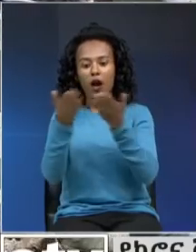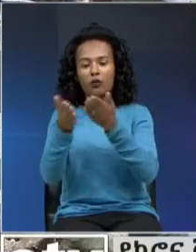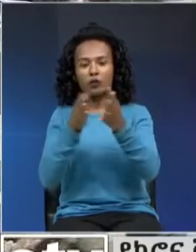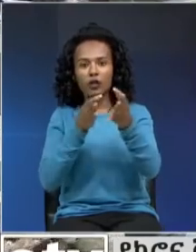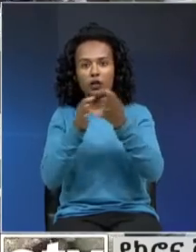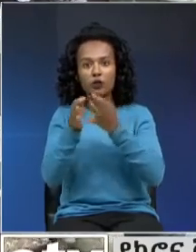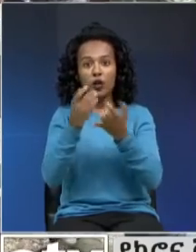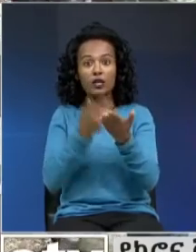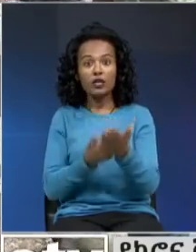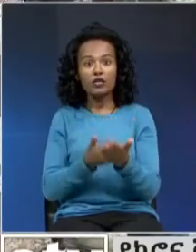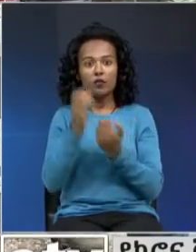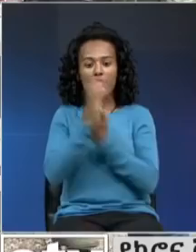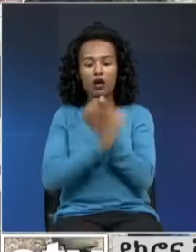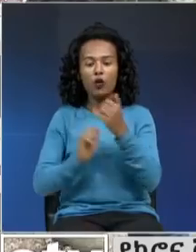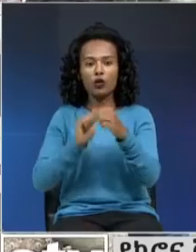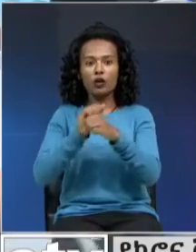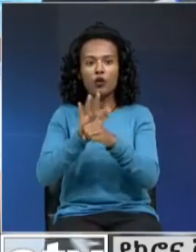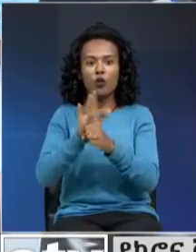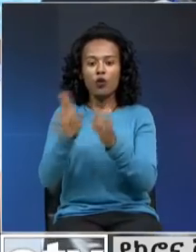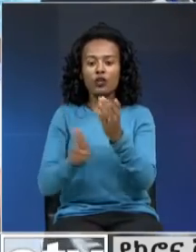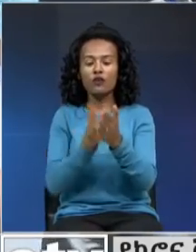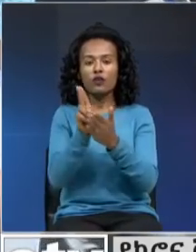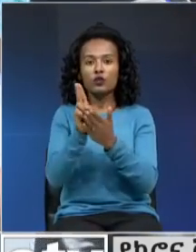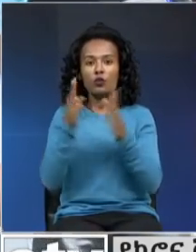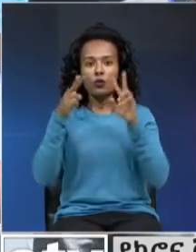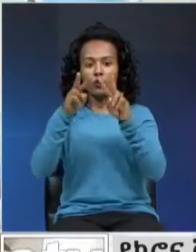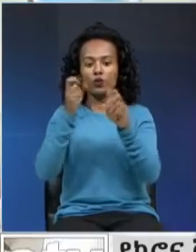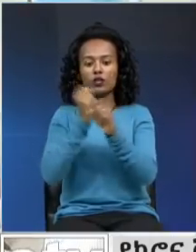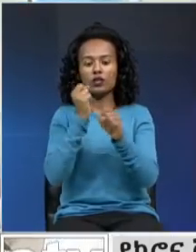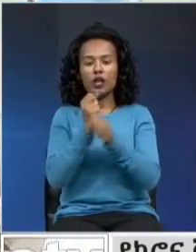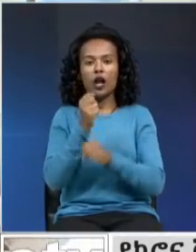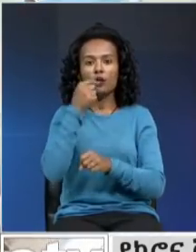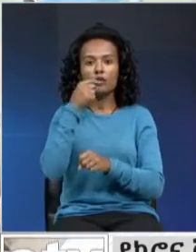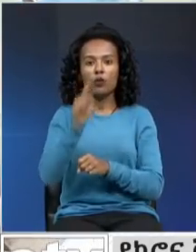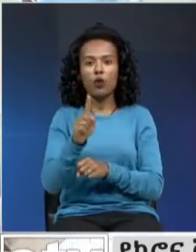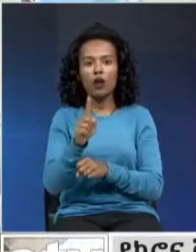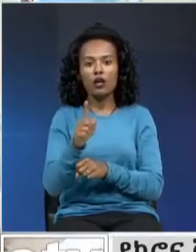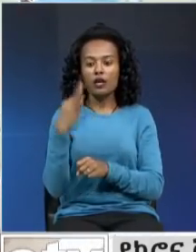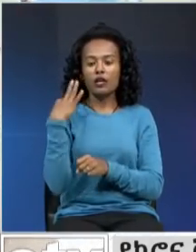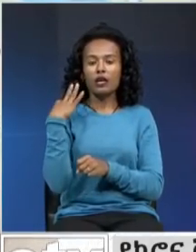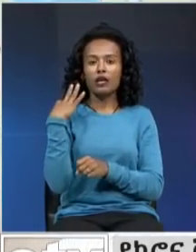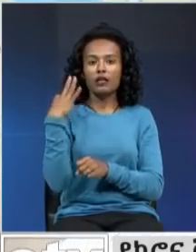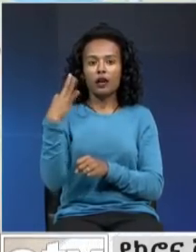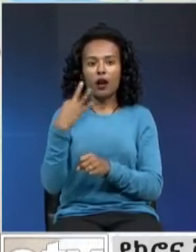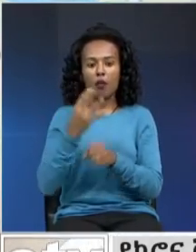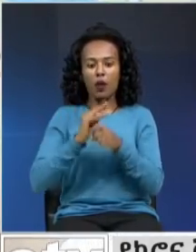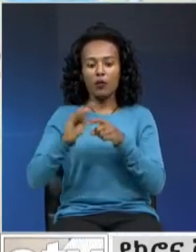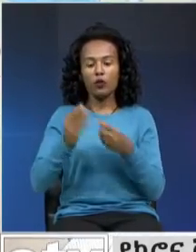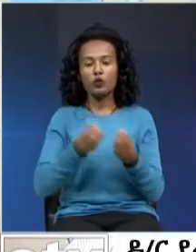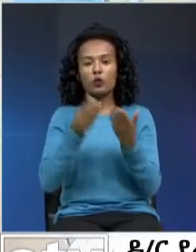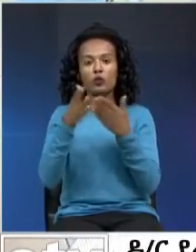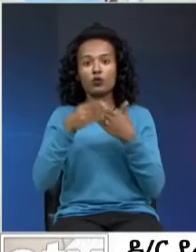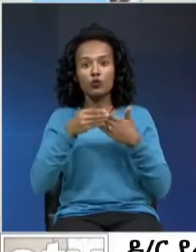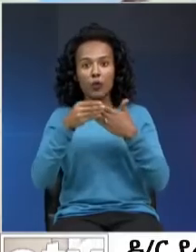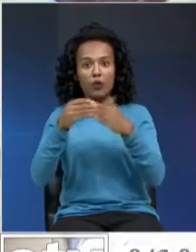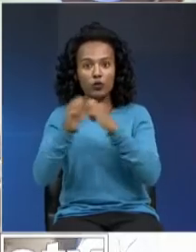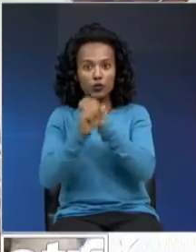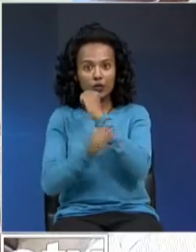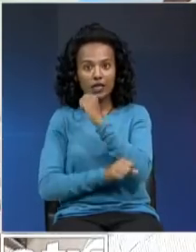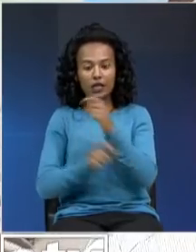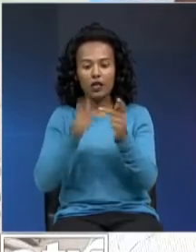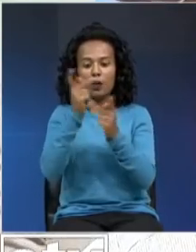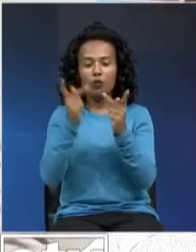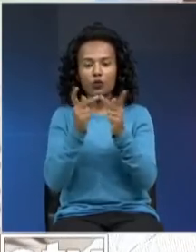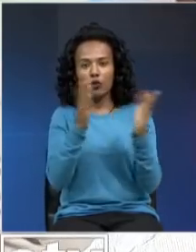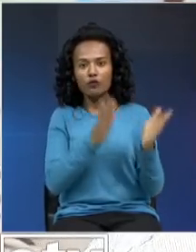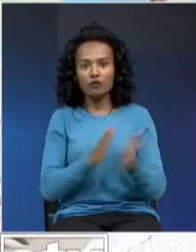ተገልጿል። ለዚህም ሀገራዊ ተልዕኮ ዩኒቨርሲቲው በትኩረት ይሰራልም ተብሏል። ከጤና ባለሙያዎች በሚሰጡት መመሪያዎች መሰረት ቦታውን ዝግጁ